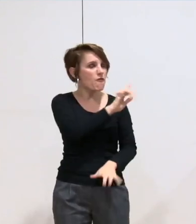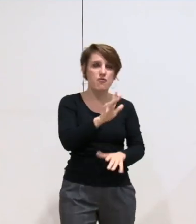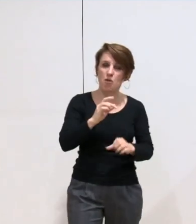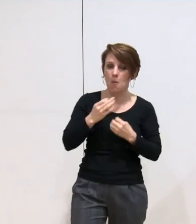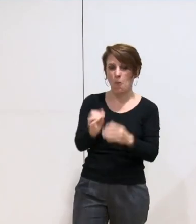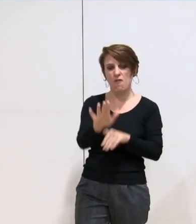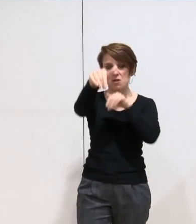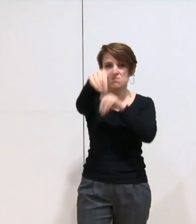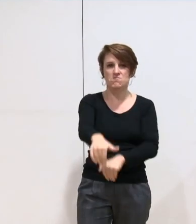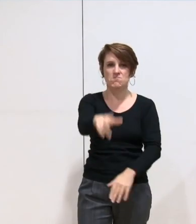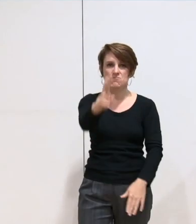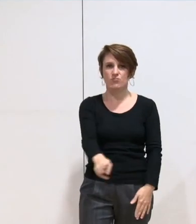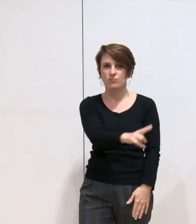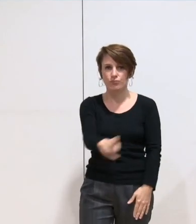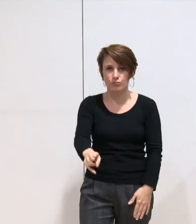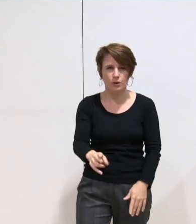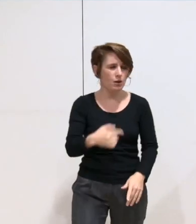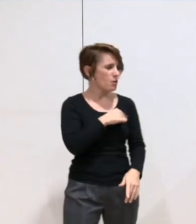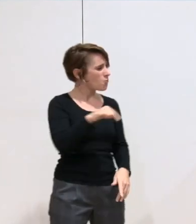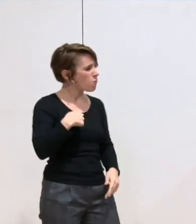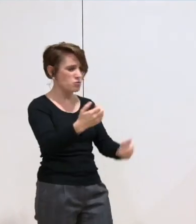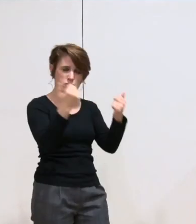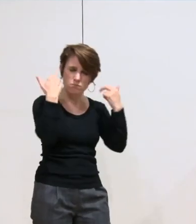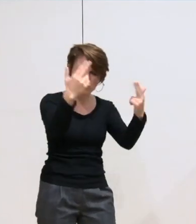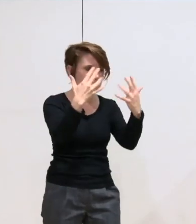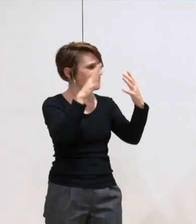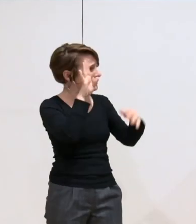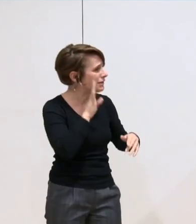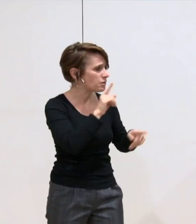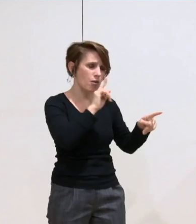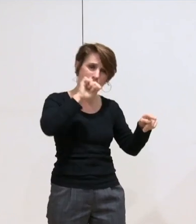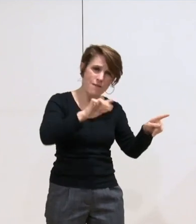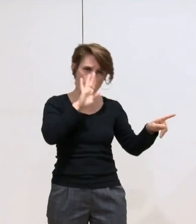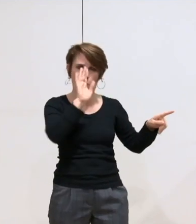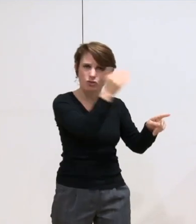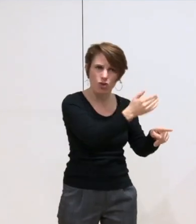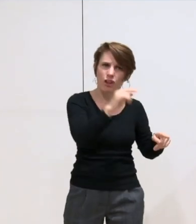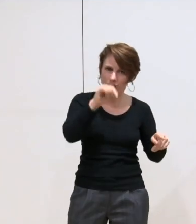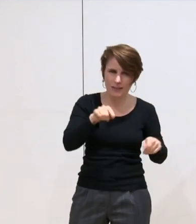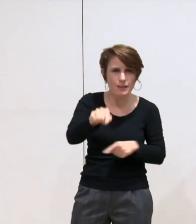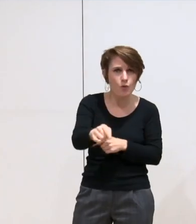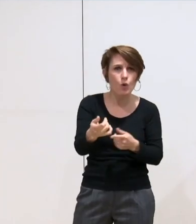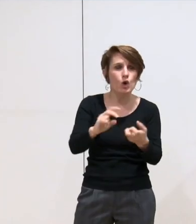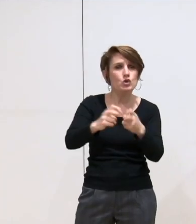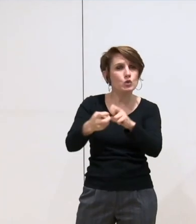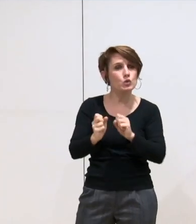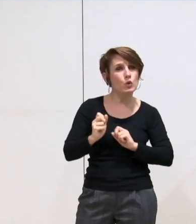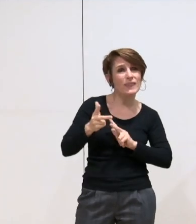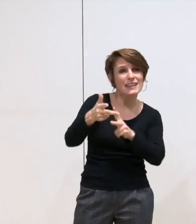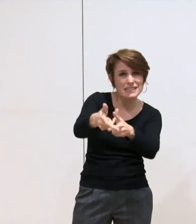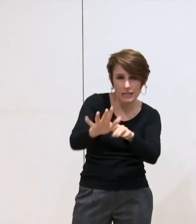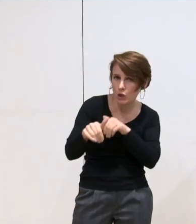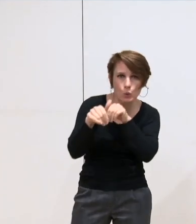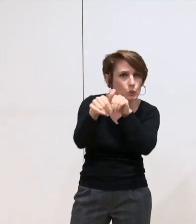plus ferme volonté de revenir sur votre décision unique et de permettre au Tricycle de continuer à servir la création théâtrale